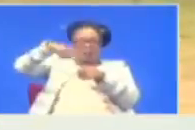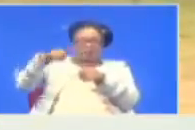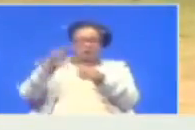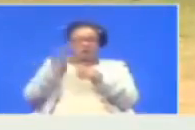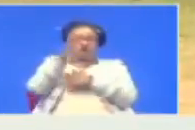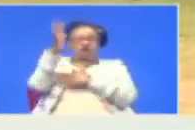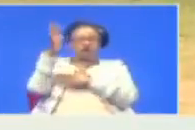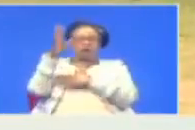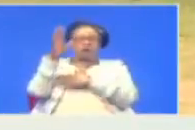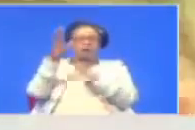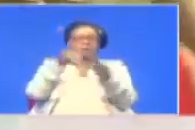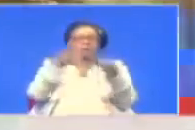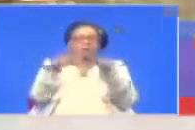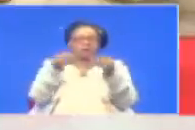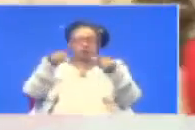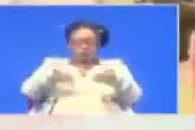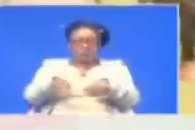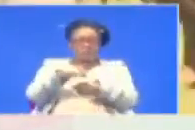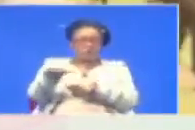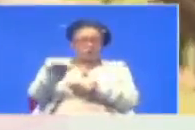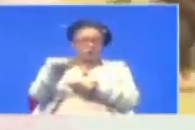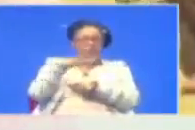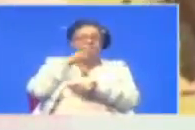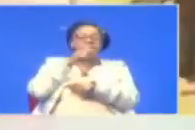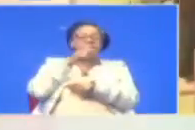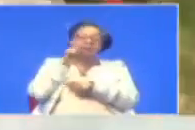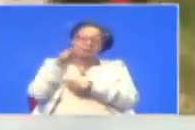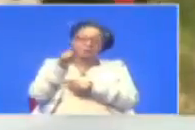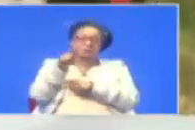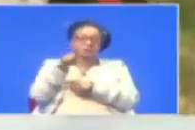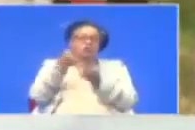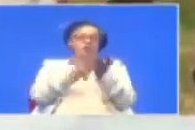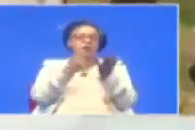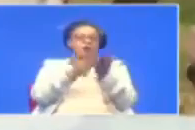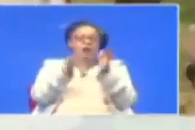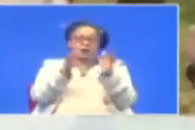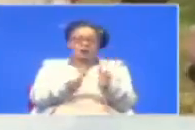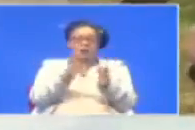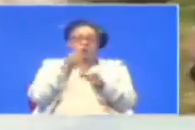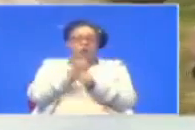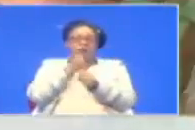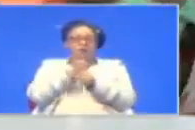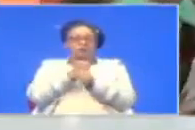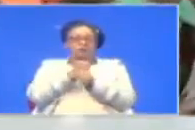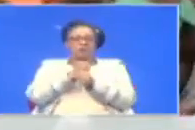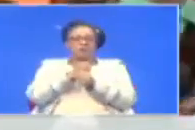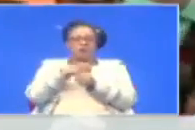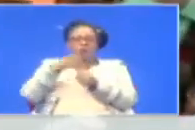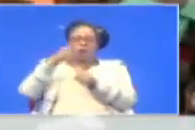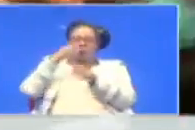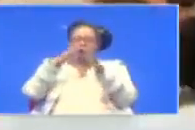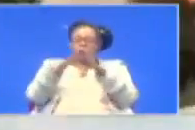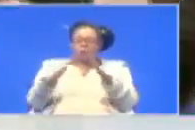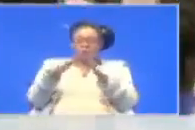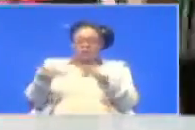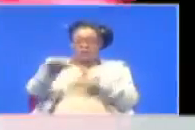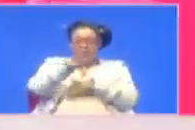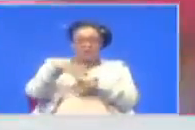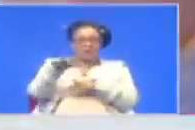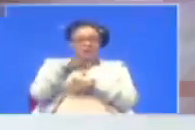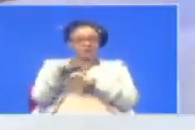kaunti ya Busia leo asubuhi. Inasemekana mwanaume huyo ni raia wa Uganda na amekuwa akifanya kazi za nyumbani katika boma moja eneo hilo.